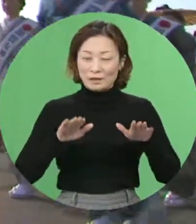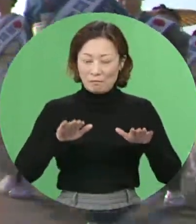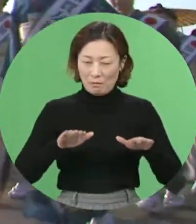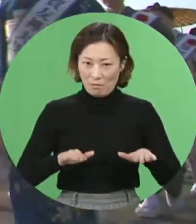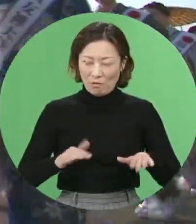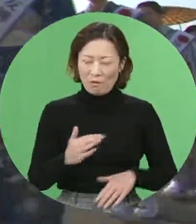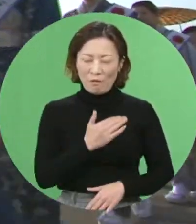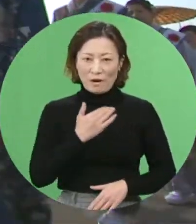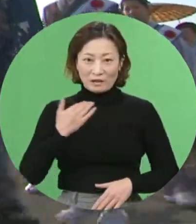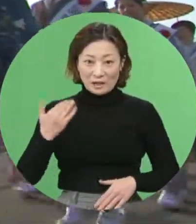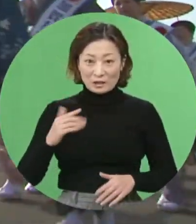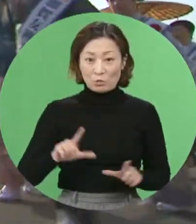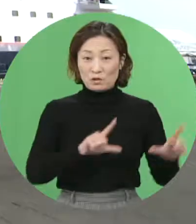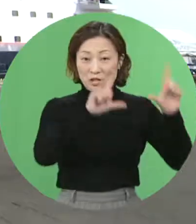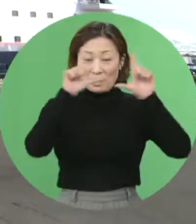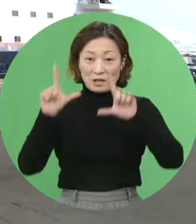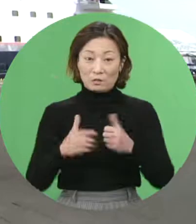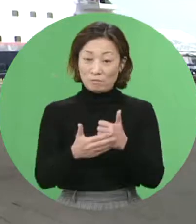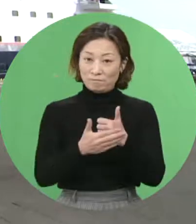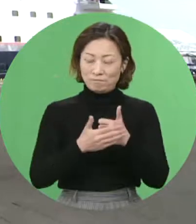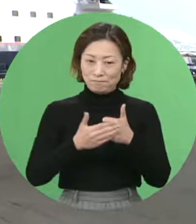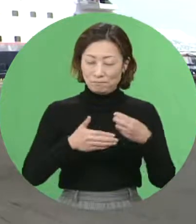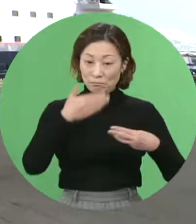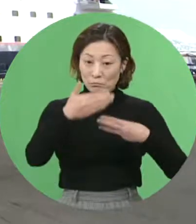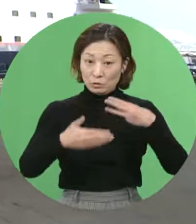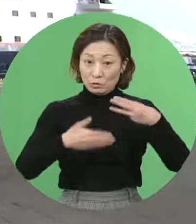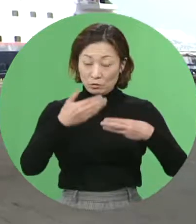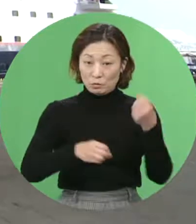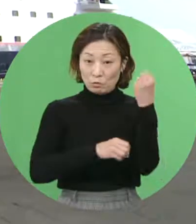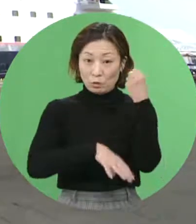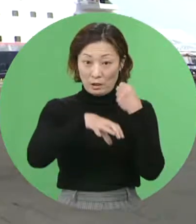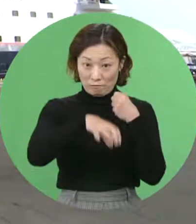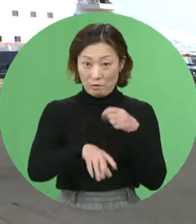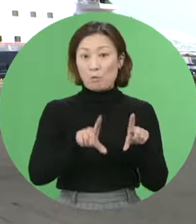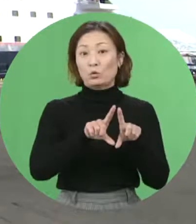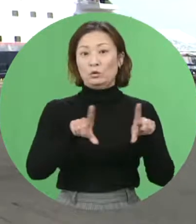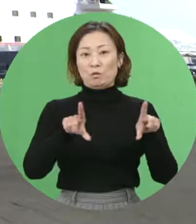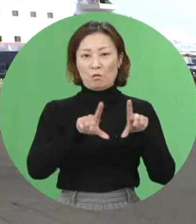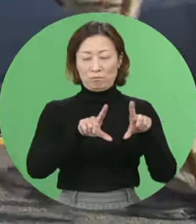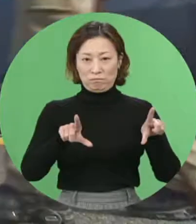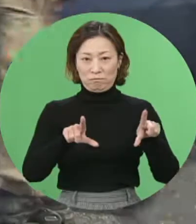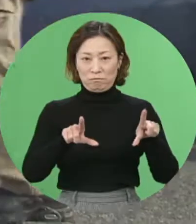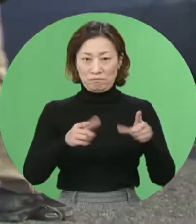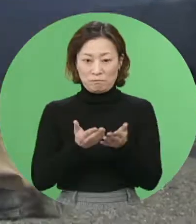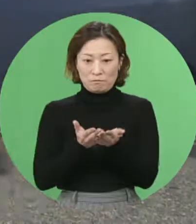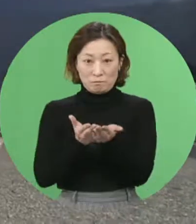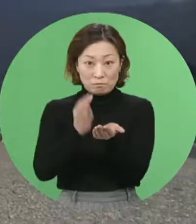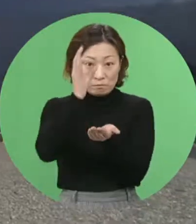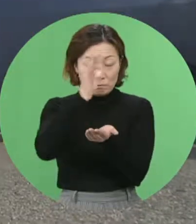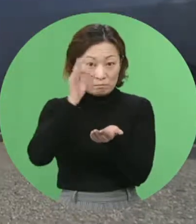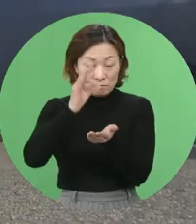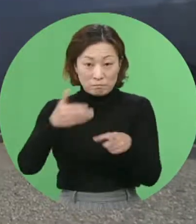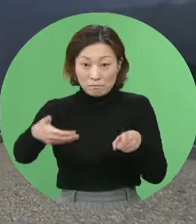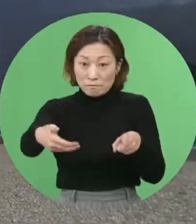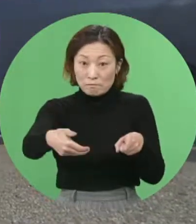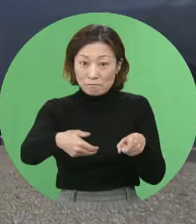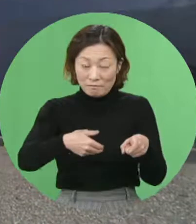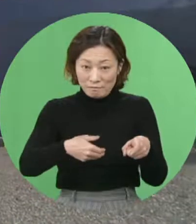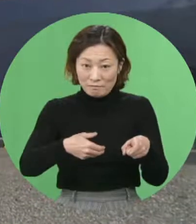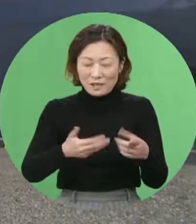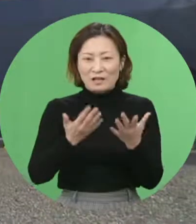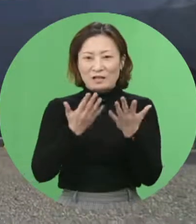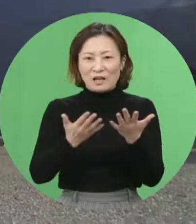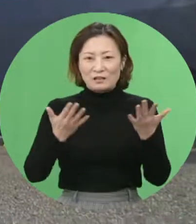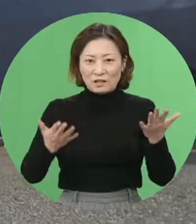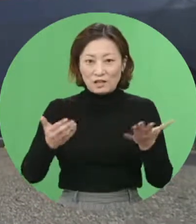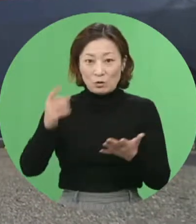今も私たちの生活を支える物流の拠点としてはもちろん、クルーズ船の寄港で多くの観